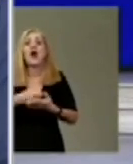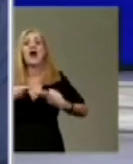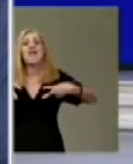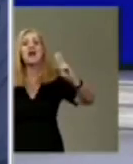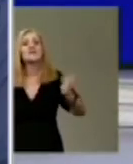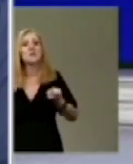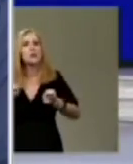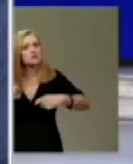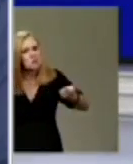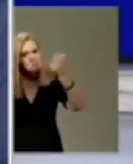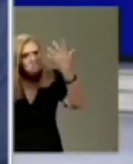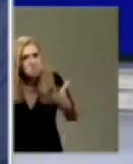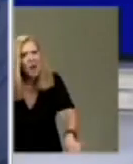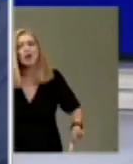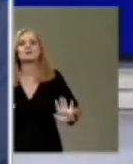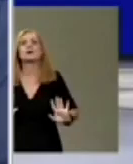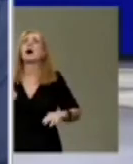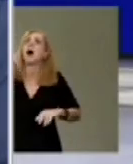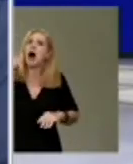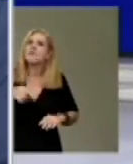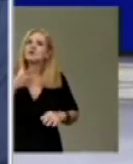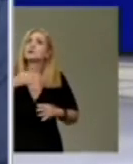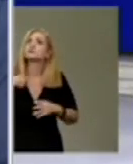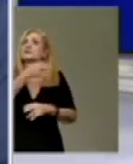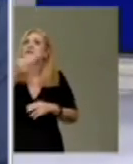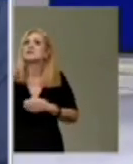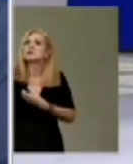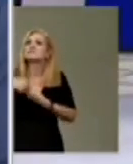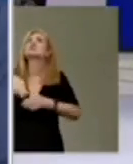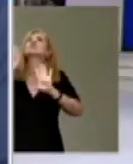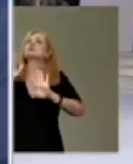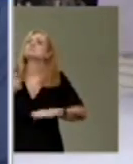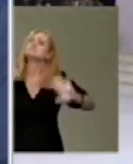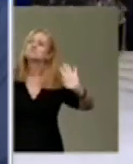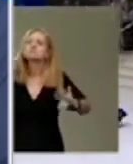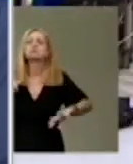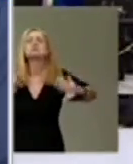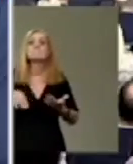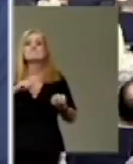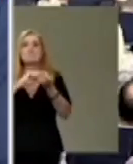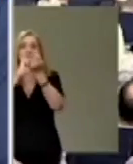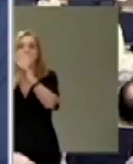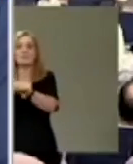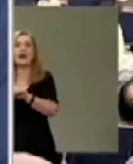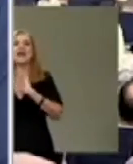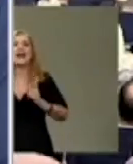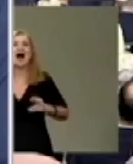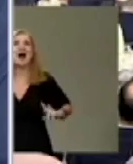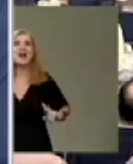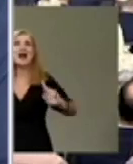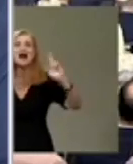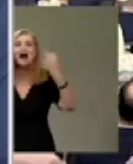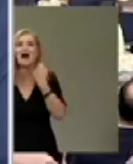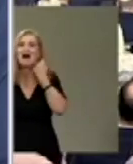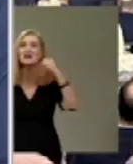η κατάσταση έτσι όπως θα έπρεπε να είναι επειδή έχω παρακολουθείς τον τελευταίο καιρό που